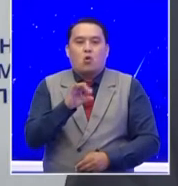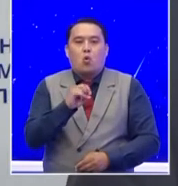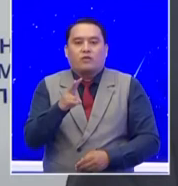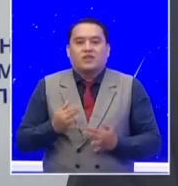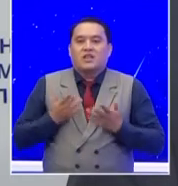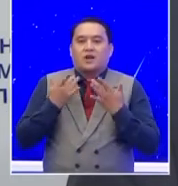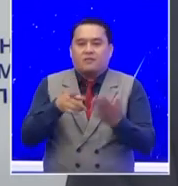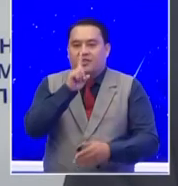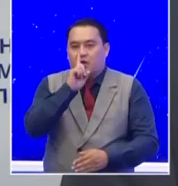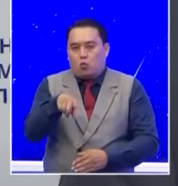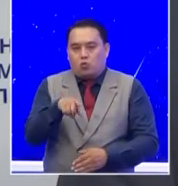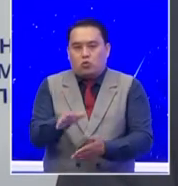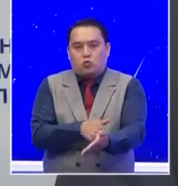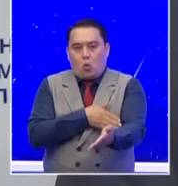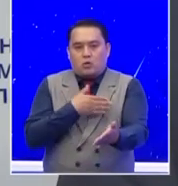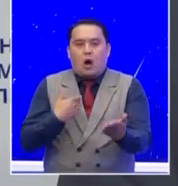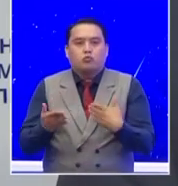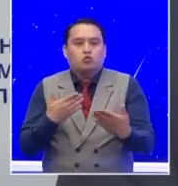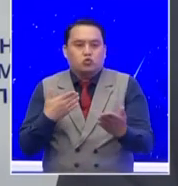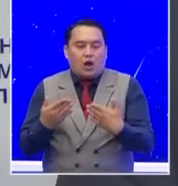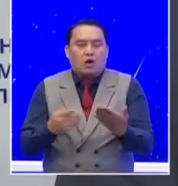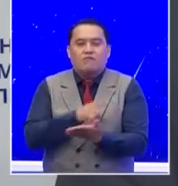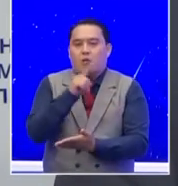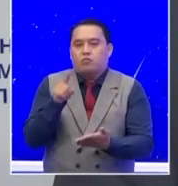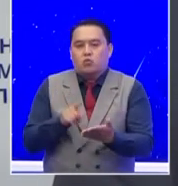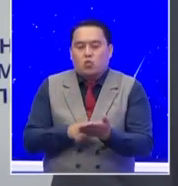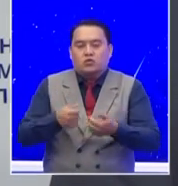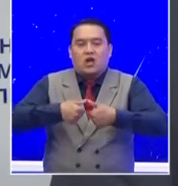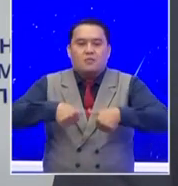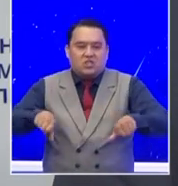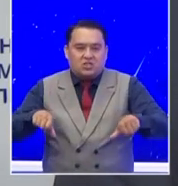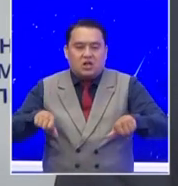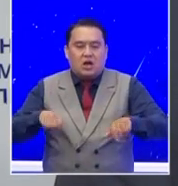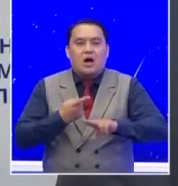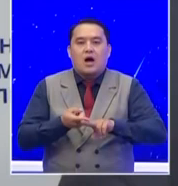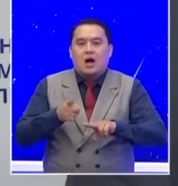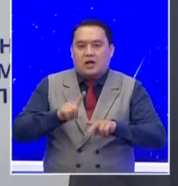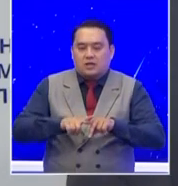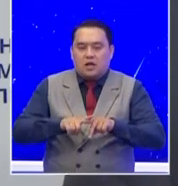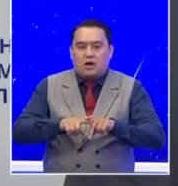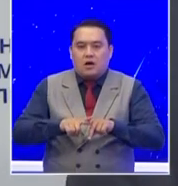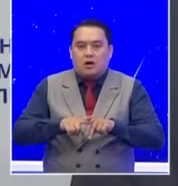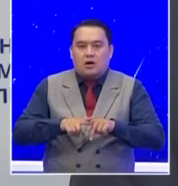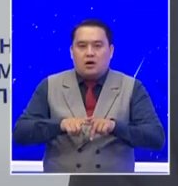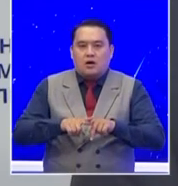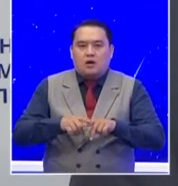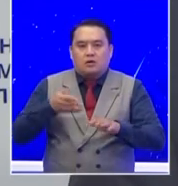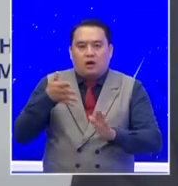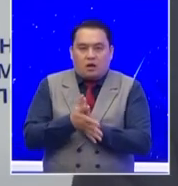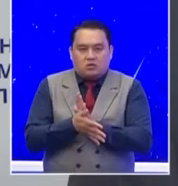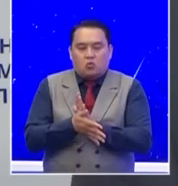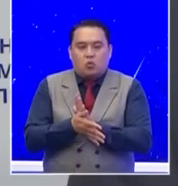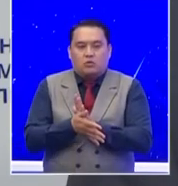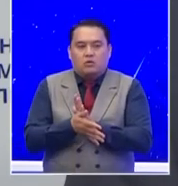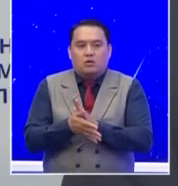требовать не будем долго обсуждали этот вопрос на межведомственные это на большие как бы расходы на